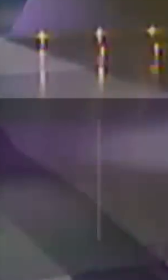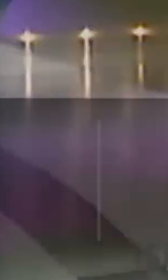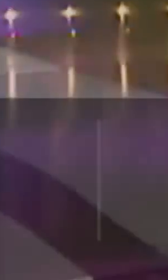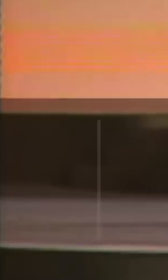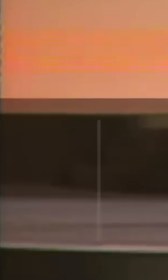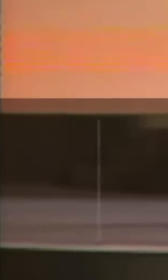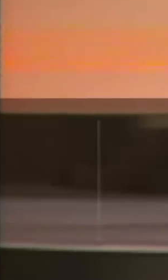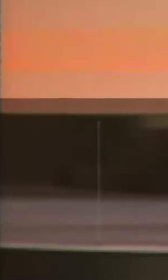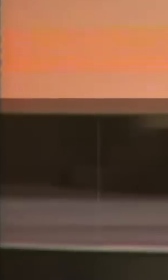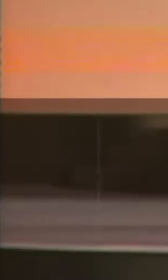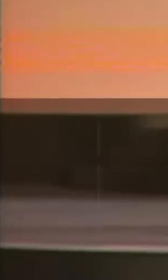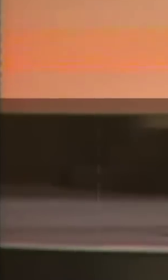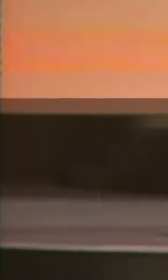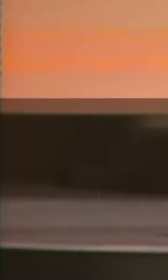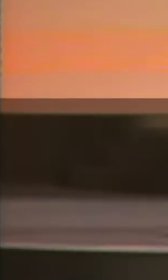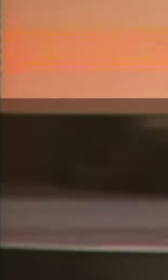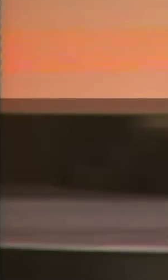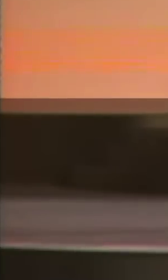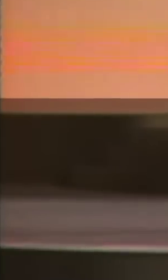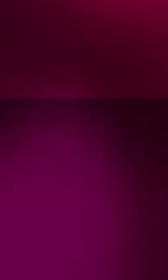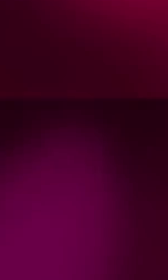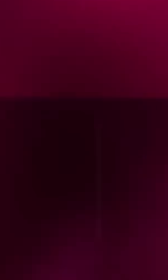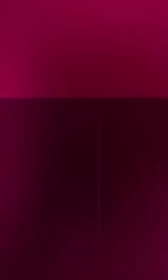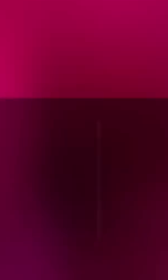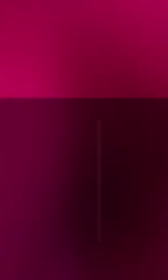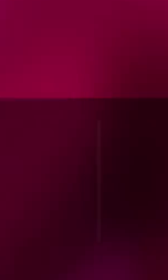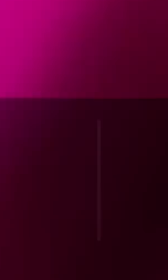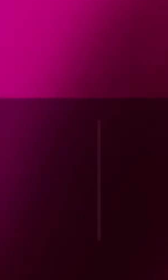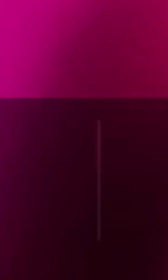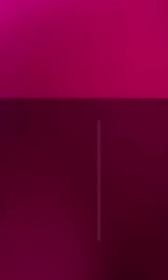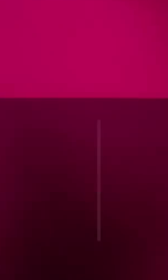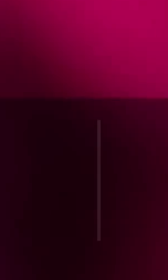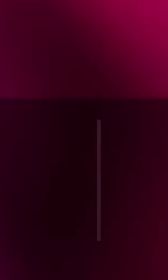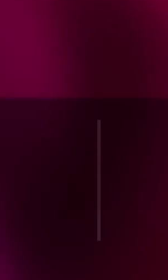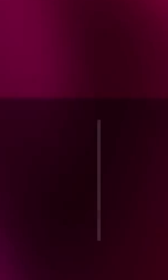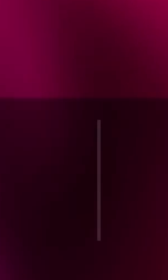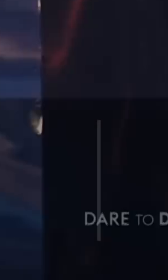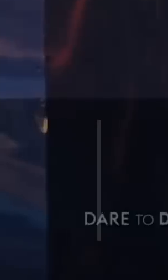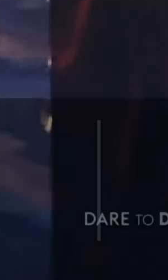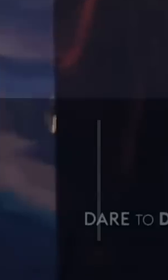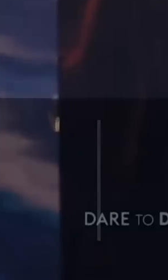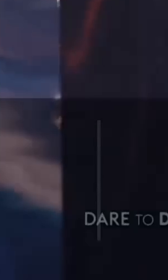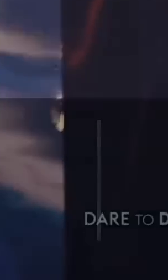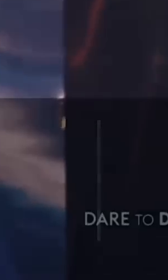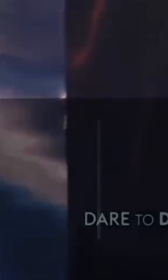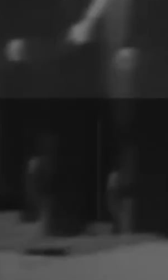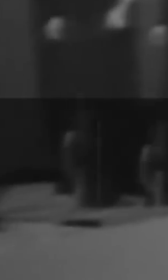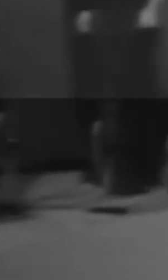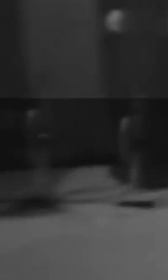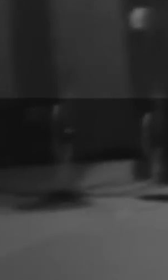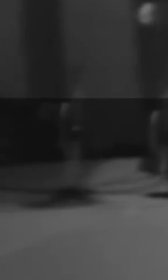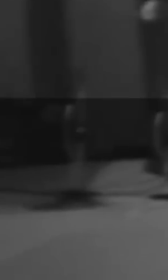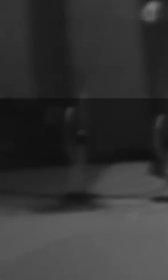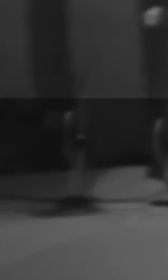ויבה לדיבה, סדרת כתבות חדשה במהדורה. רגע לפני חשיפת השיר של נועה קירל, הנשים שעשו